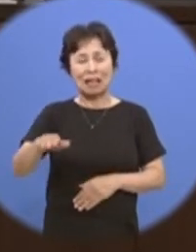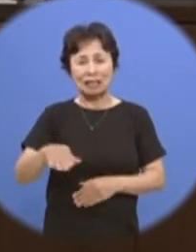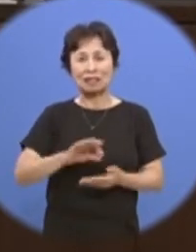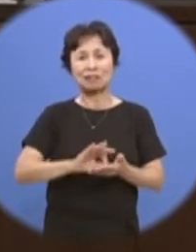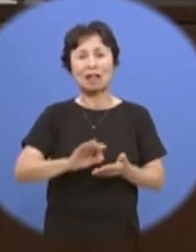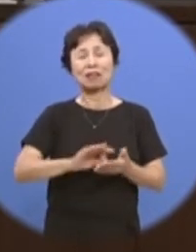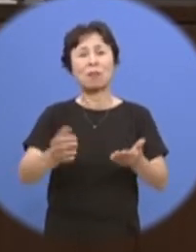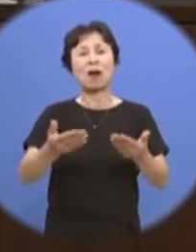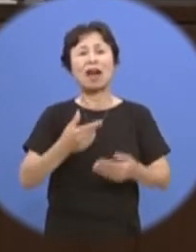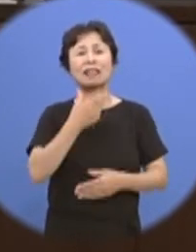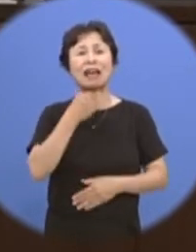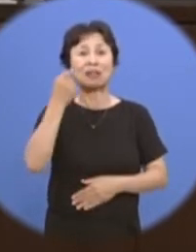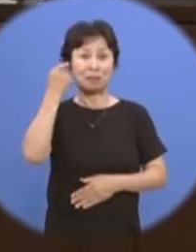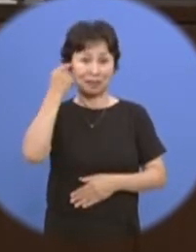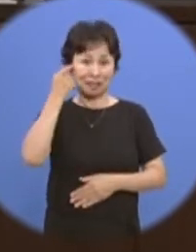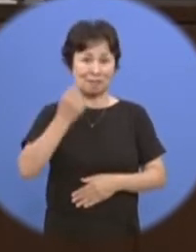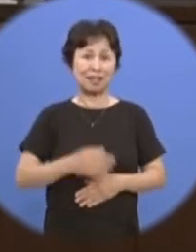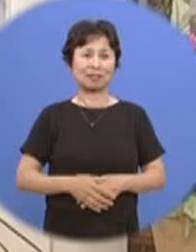ければというふうに思っております。